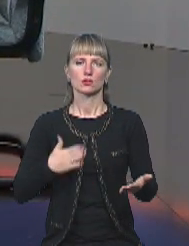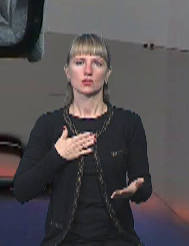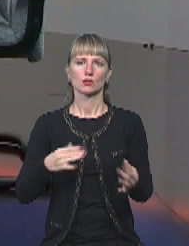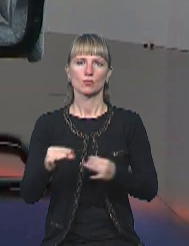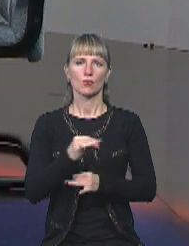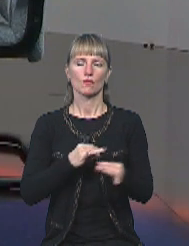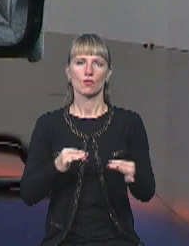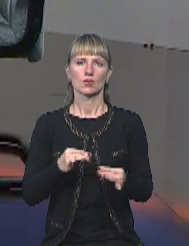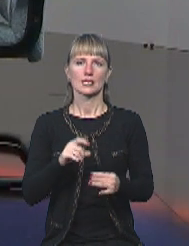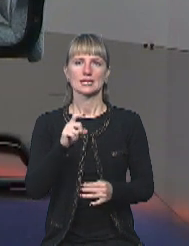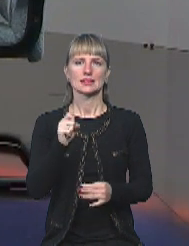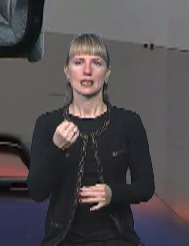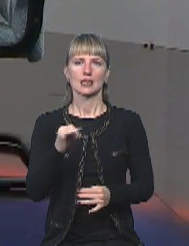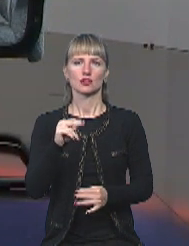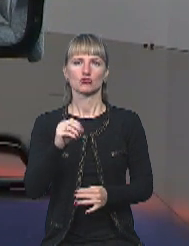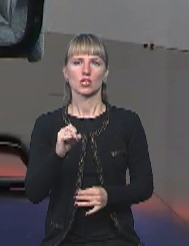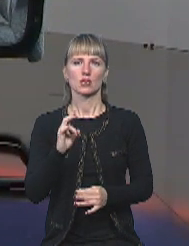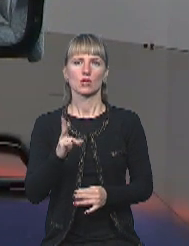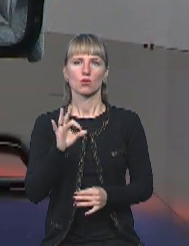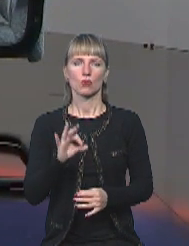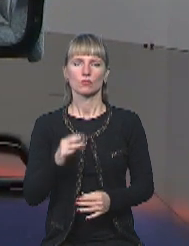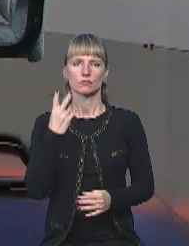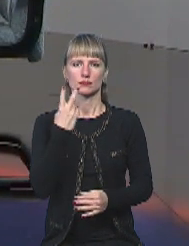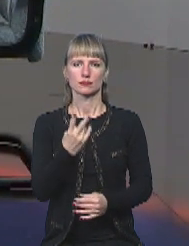обговорення. Отже, Максим Зайченко, прошу, Вагане.